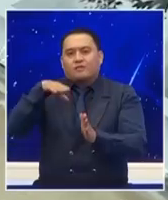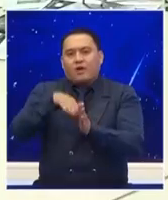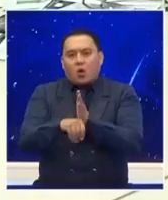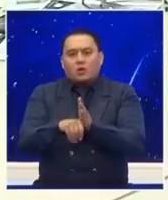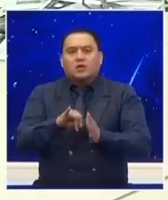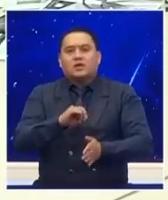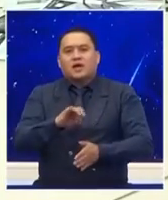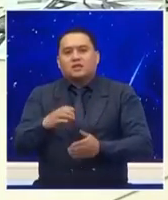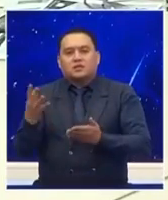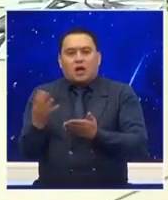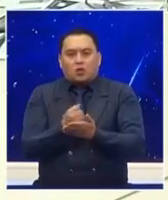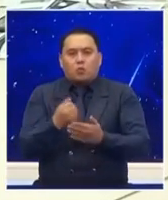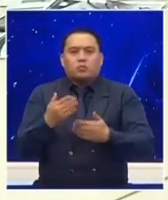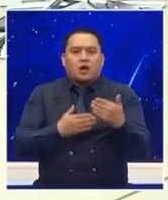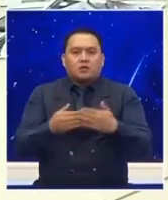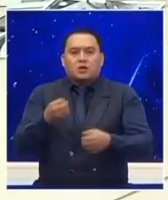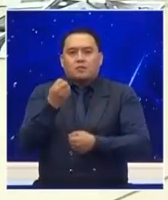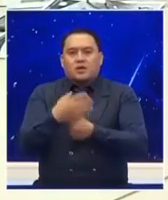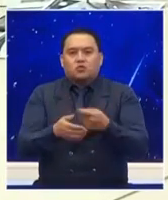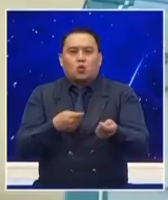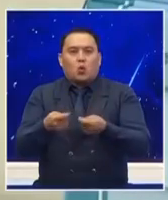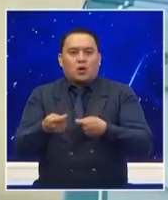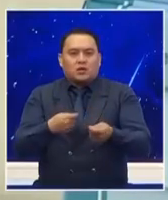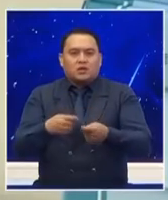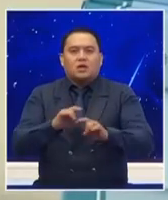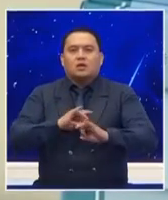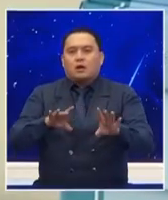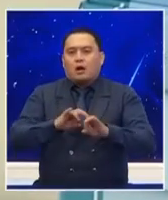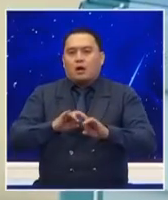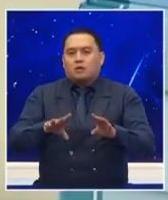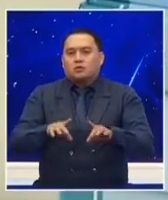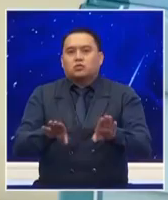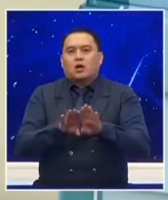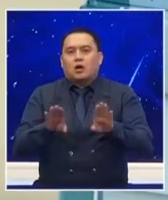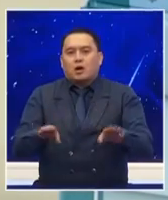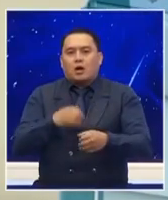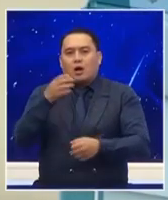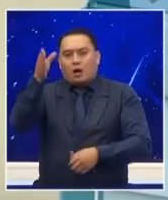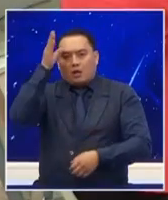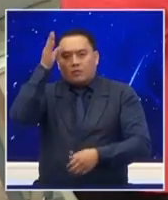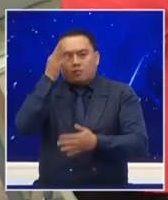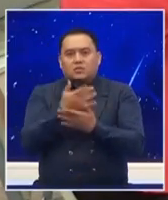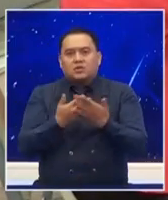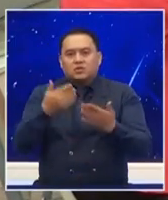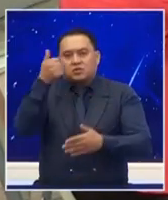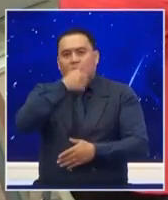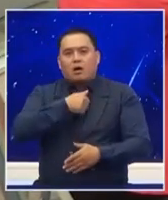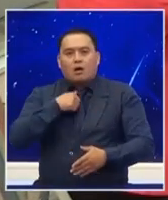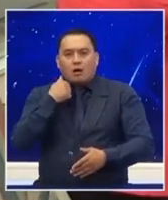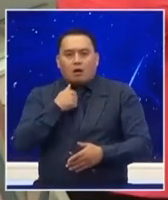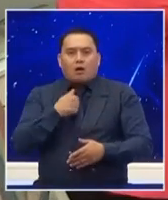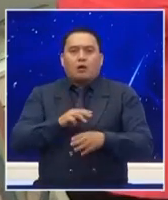Иманғазинов, Ильястану ғылыми практикалық орталығының меңгерушісі. Айта кетсек, аталмыш орталықтың ғалымдары бірнеше жыл